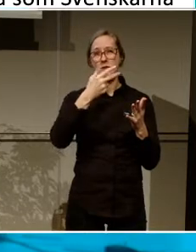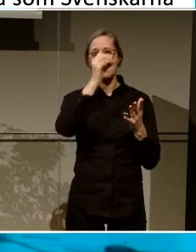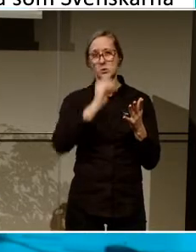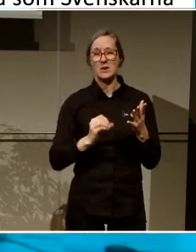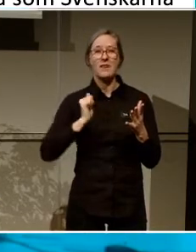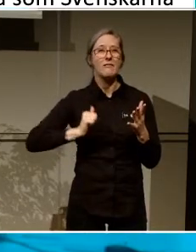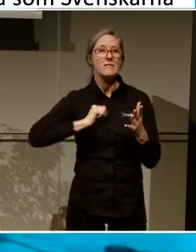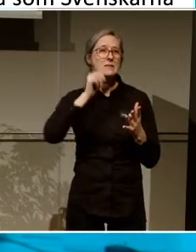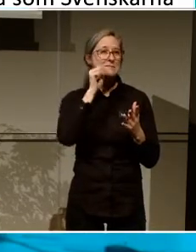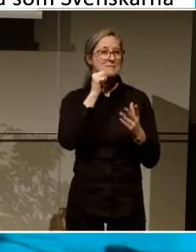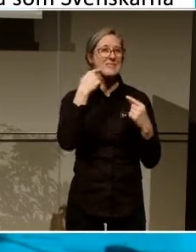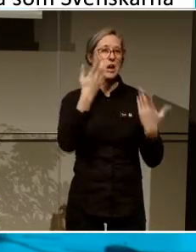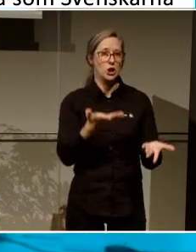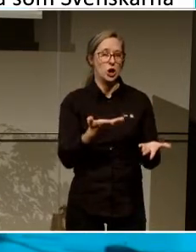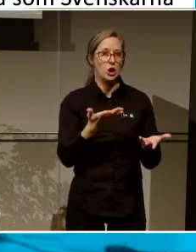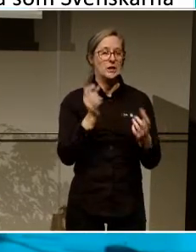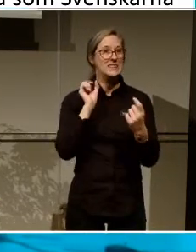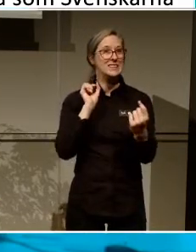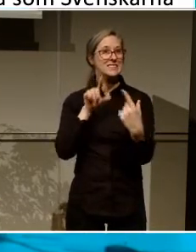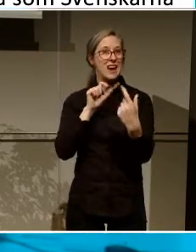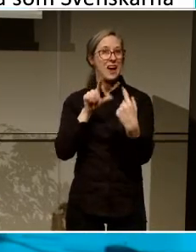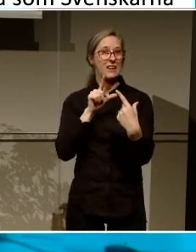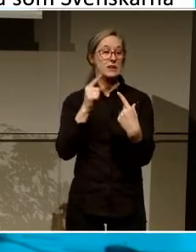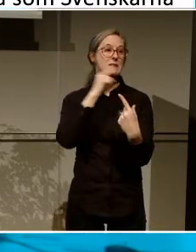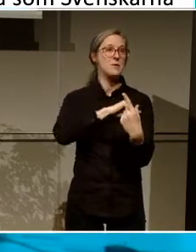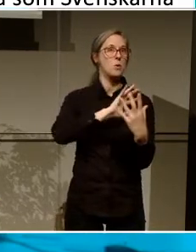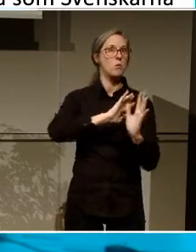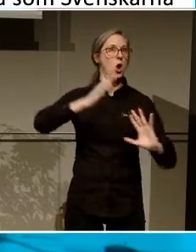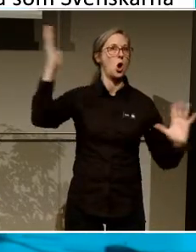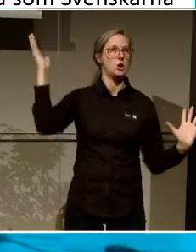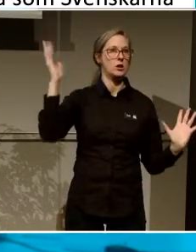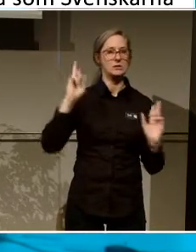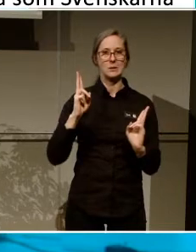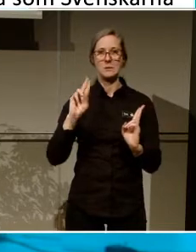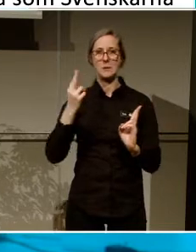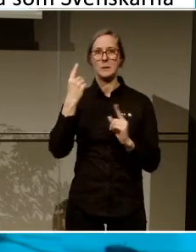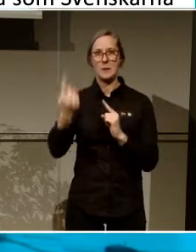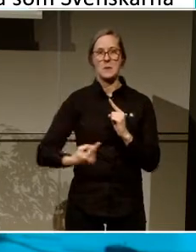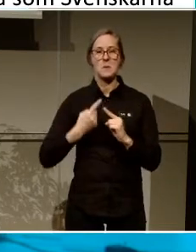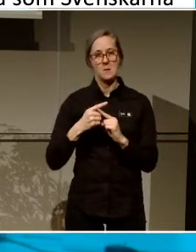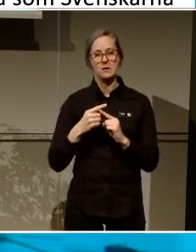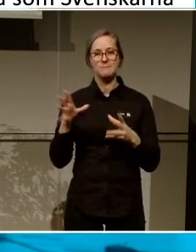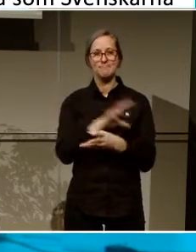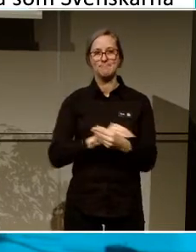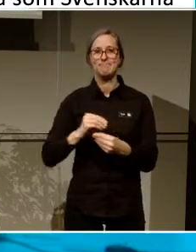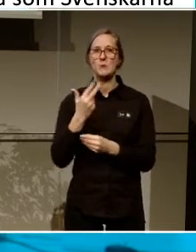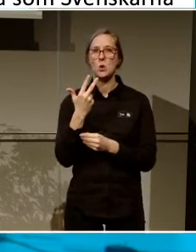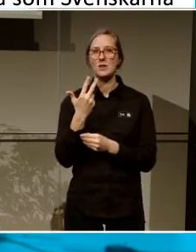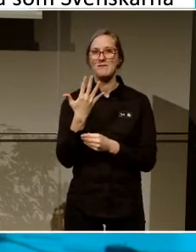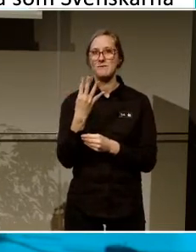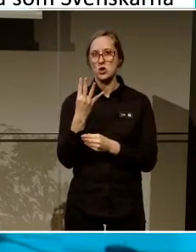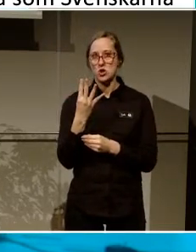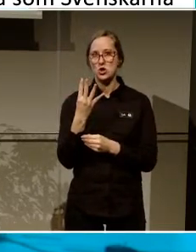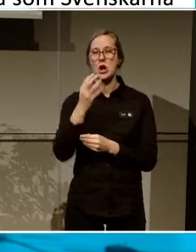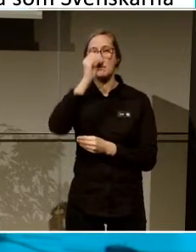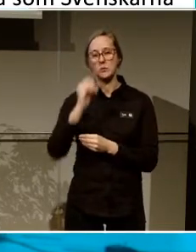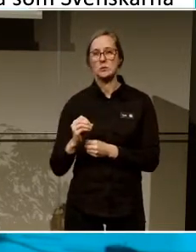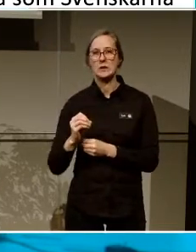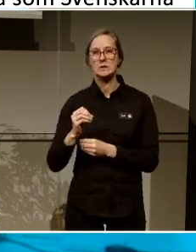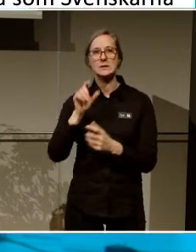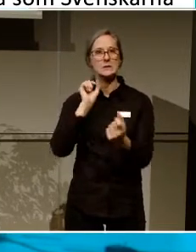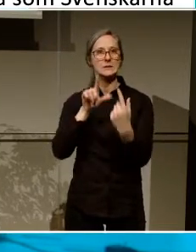dagligen. Och chattandet ökade mycket förra året såg vi, och det är samma i år, det är 84% som chattar någon gång. Det är mer än